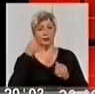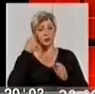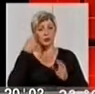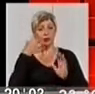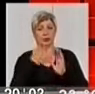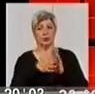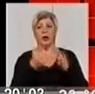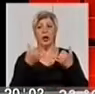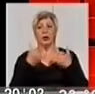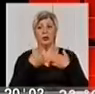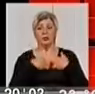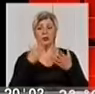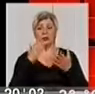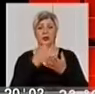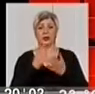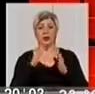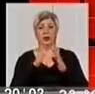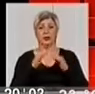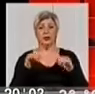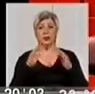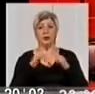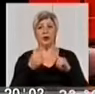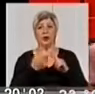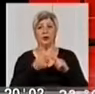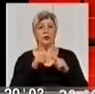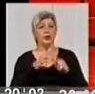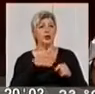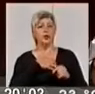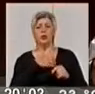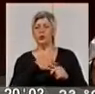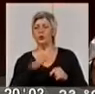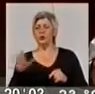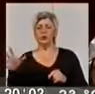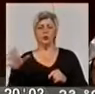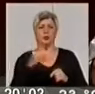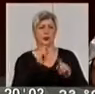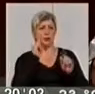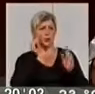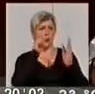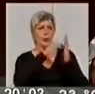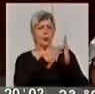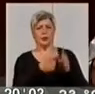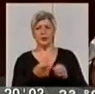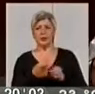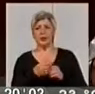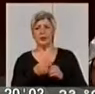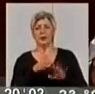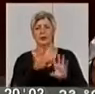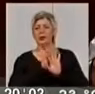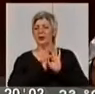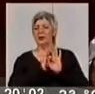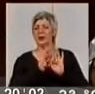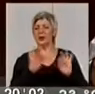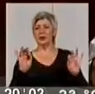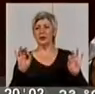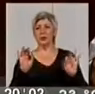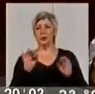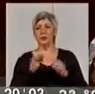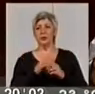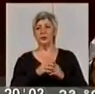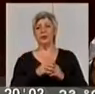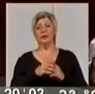є от табори, в які хочуть всі? Або табори, ну, зразкові, я не знаю, як це